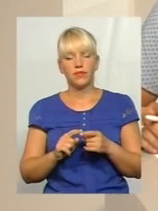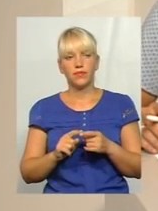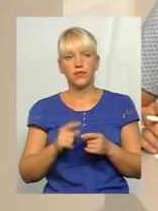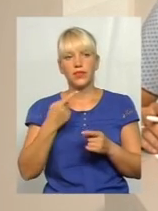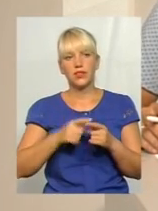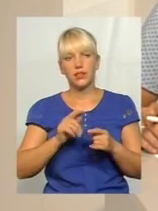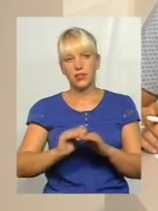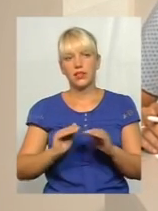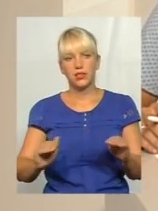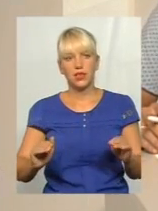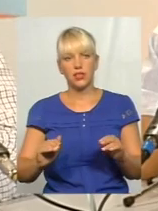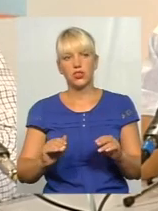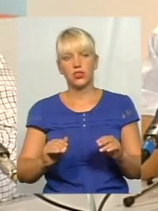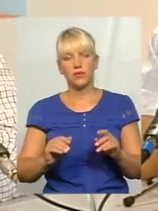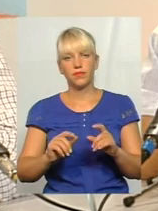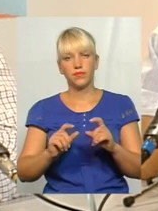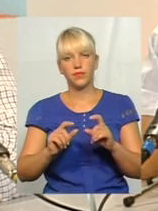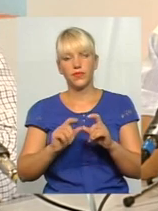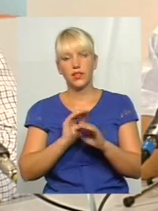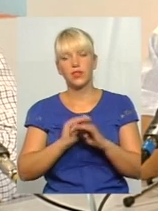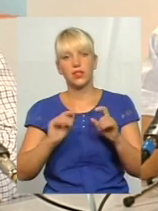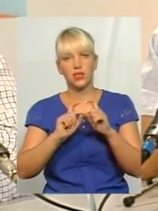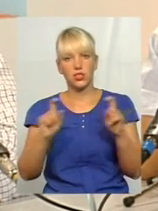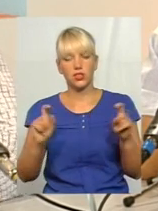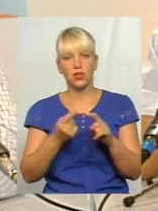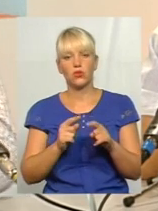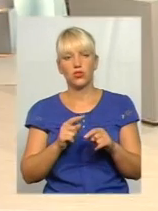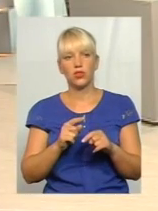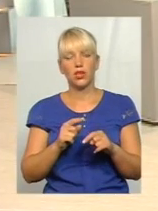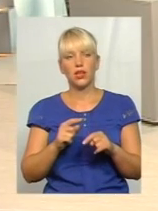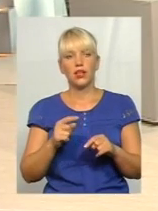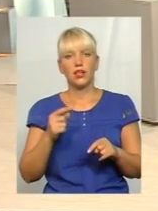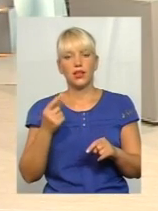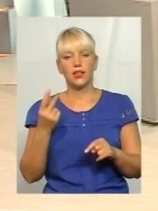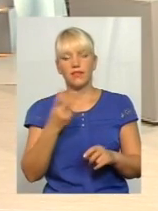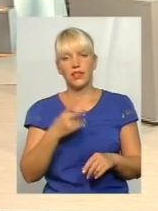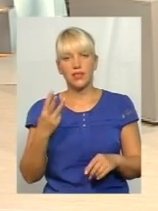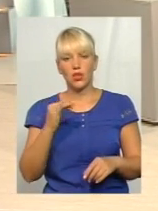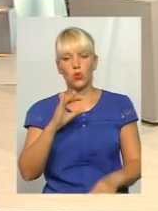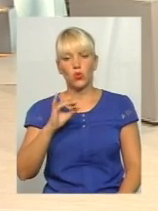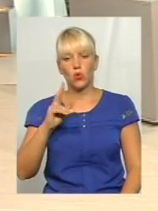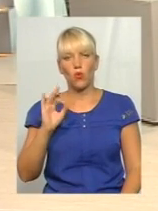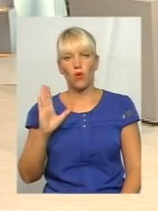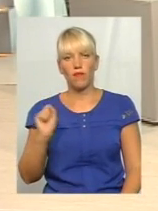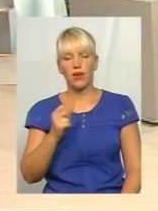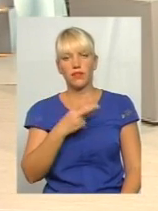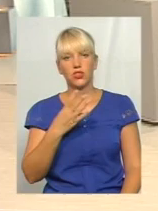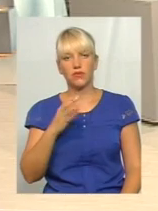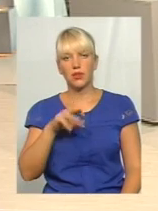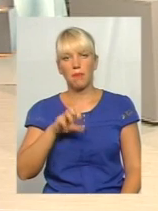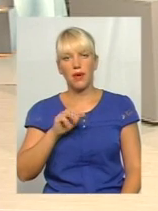Ну це дитячий дошкільний навчальний заклад дитячі садочки перший 23- учого Інна юркова 24-й Оксана